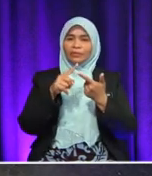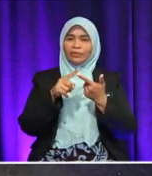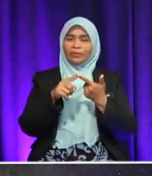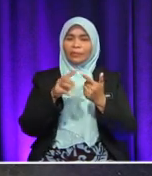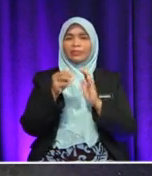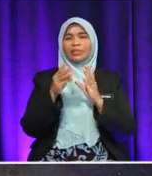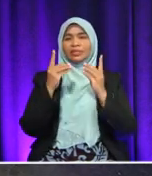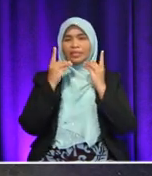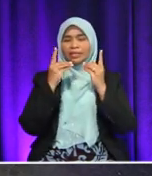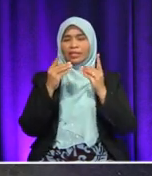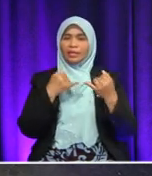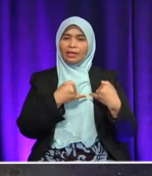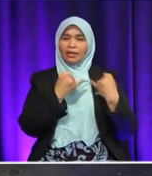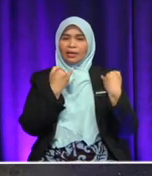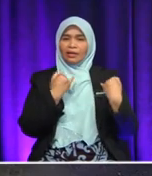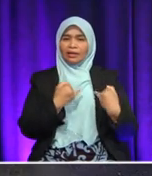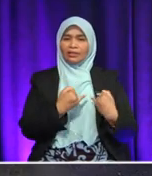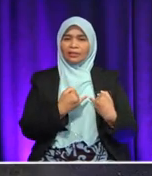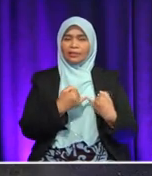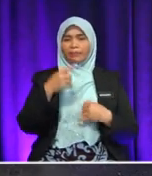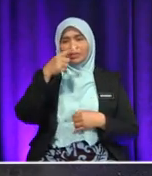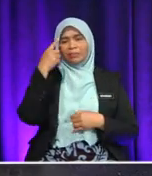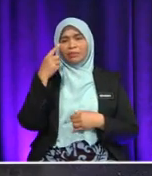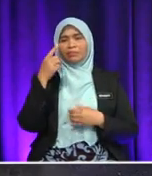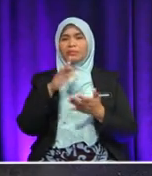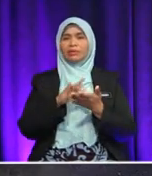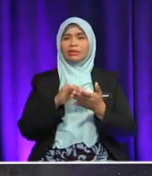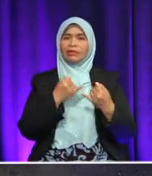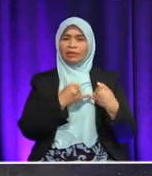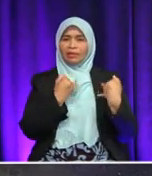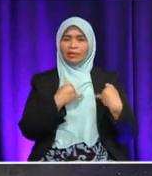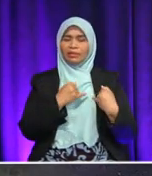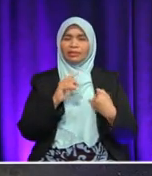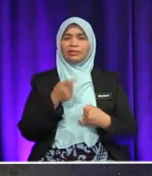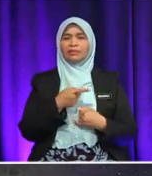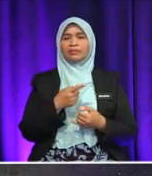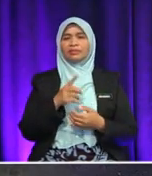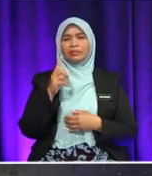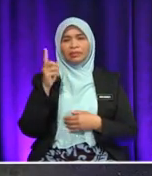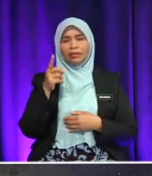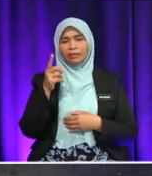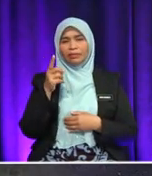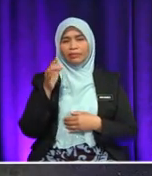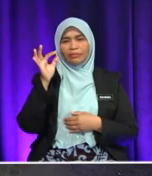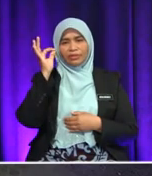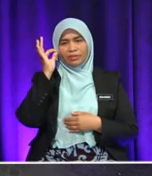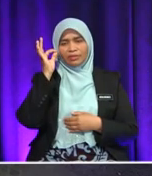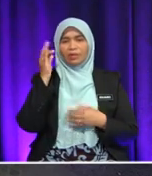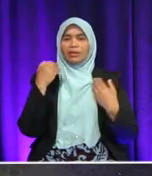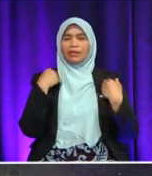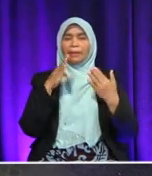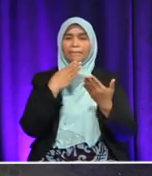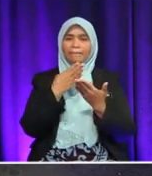berbolak-balik kadang-kadang kita pergi pasar pun kita tengok yang pendeta itu kan benda yang yang